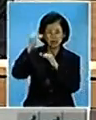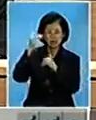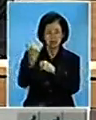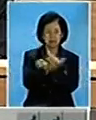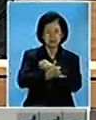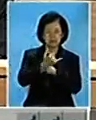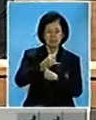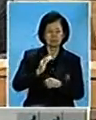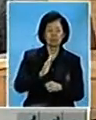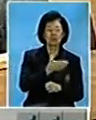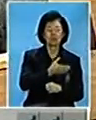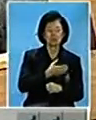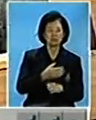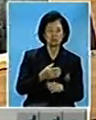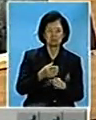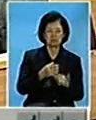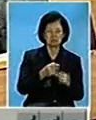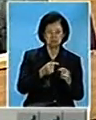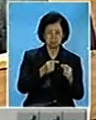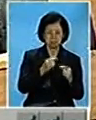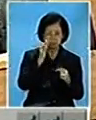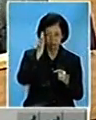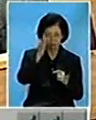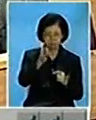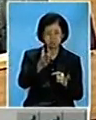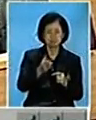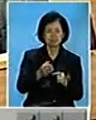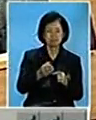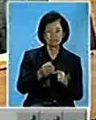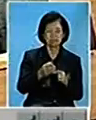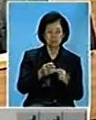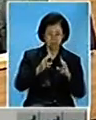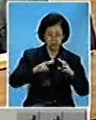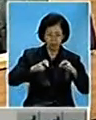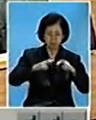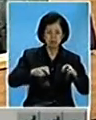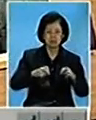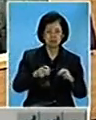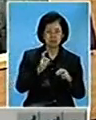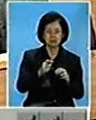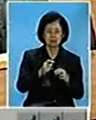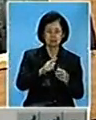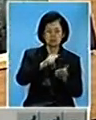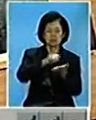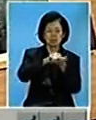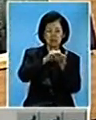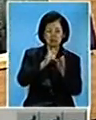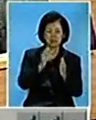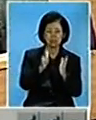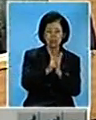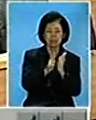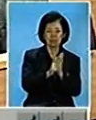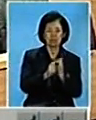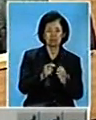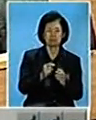ราต่อจากนี้ไปการวินิจฉัยมันต้องตั้งอยู่บนหลักการและปราศจากอค